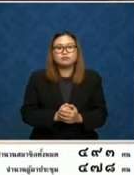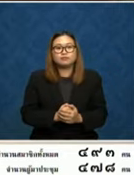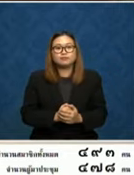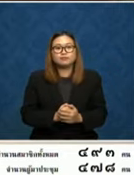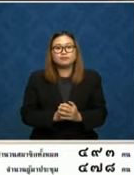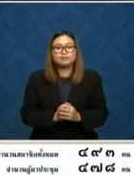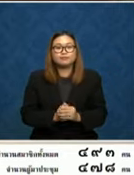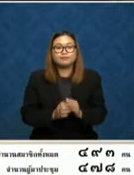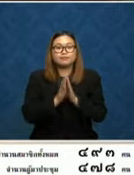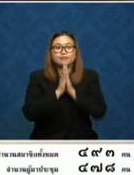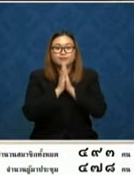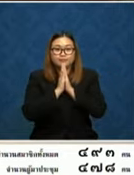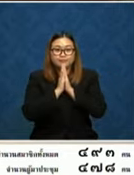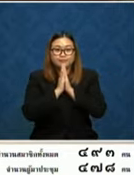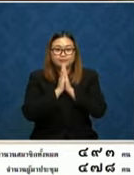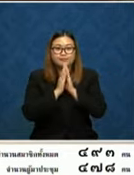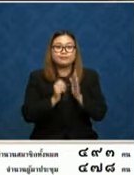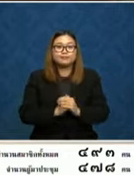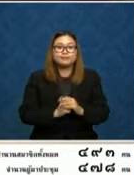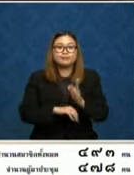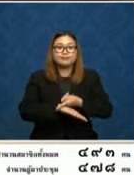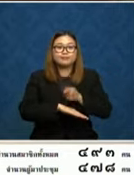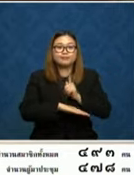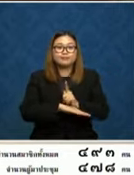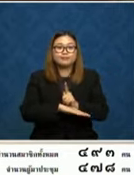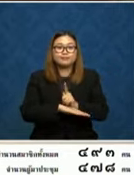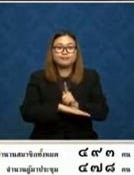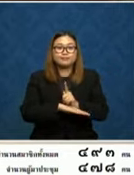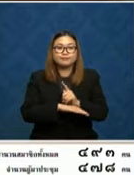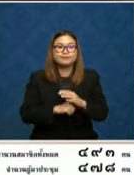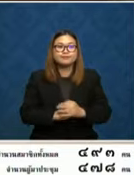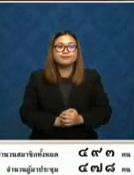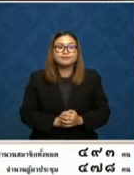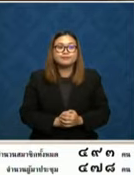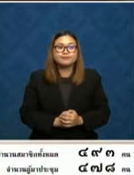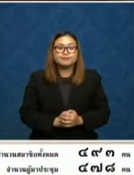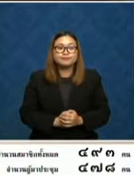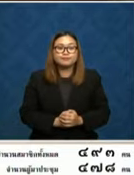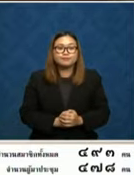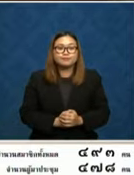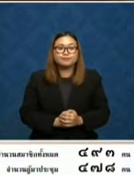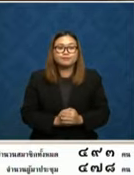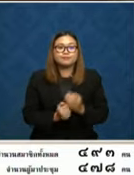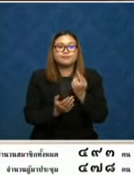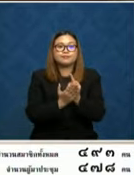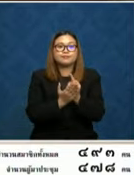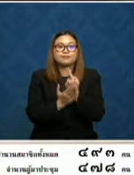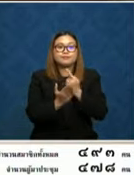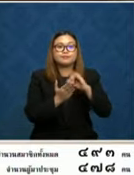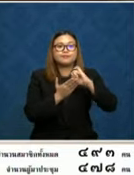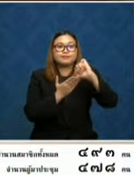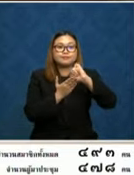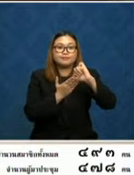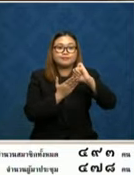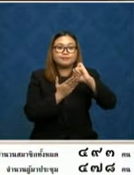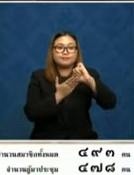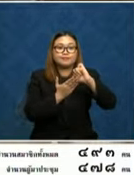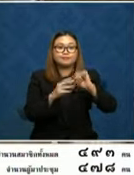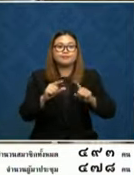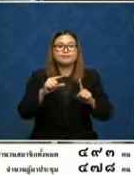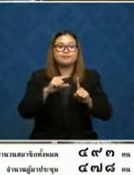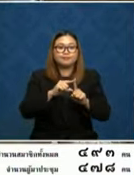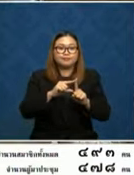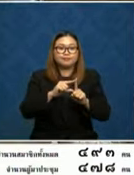เรียนประธานสภาที่เคารพครับณัฐพลโตวิจักชัยกุลสมาชิกสภาผู้แทนราษฎรเชียงใหม่เขต3พรรคประชาช